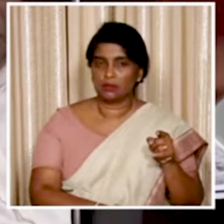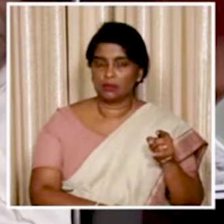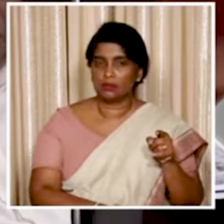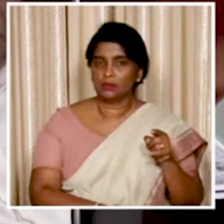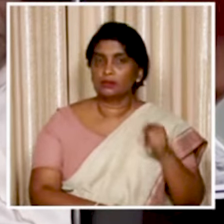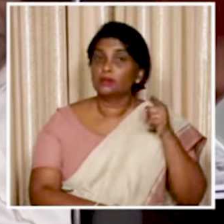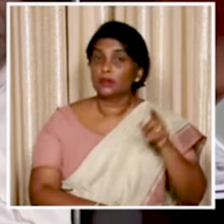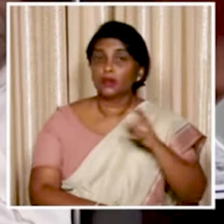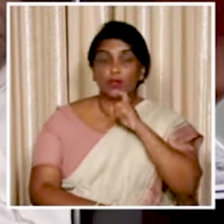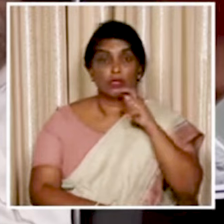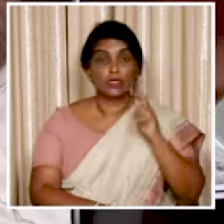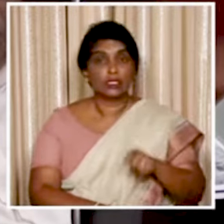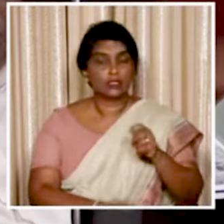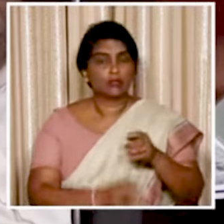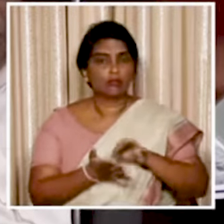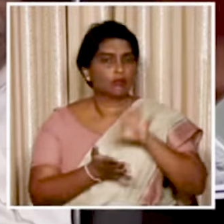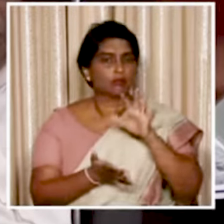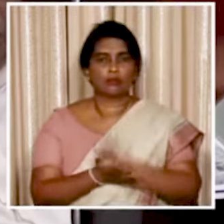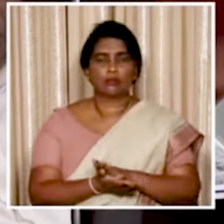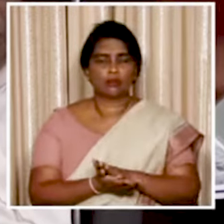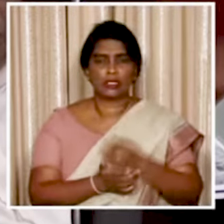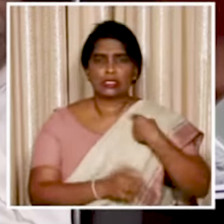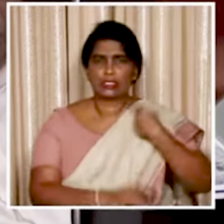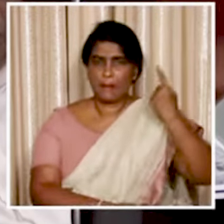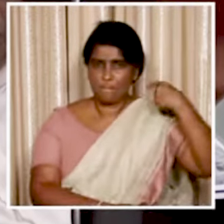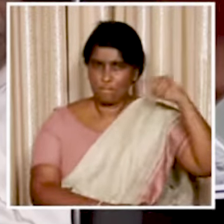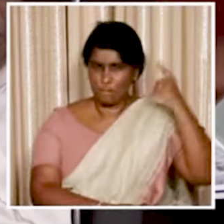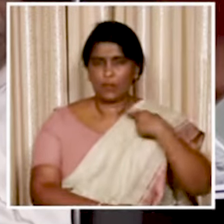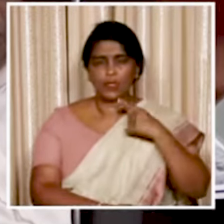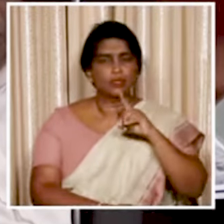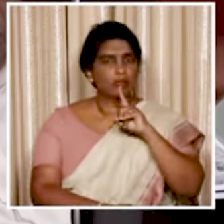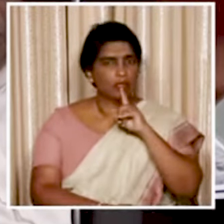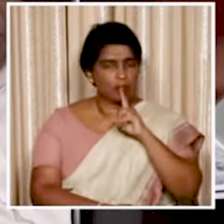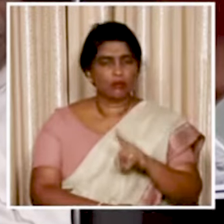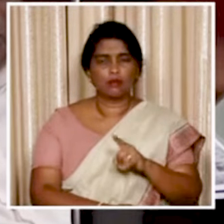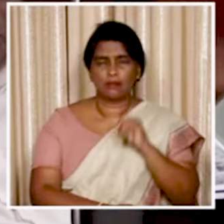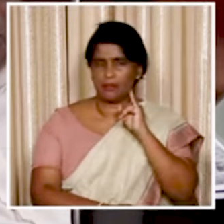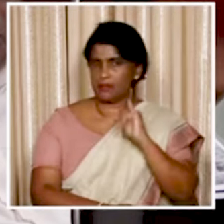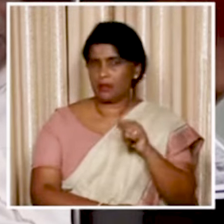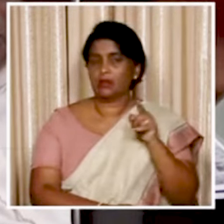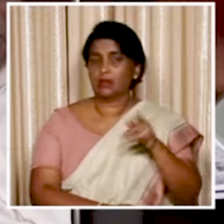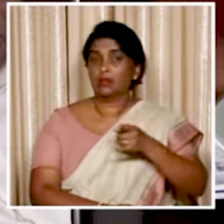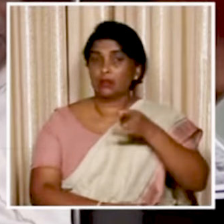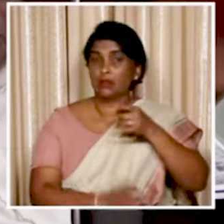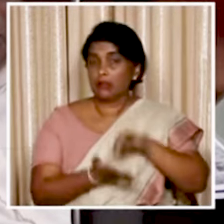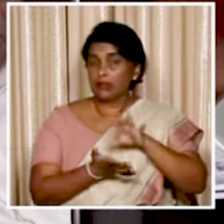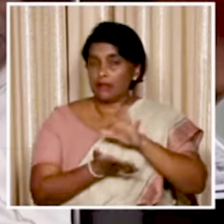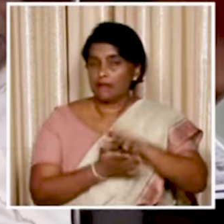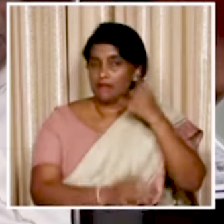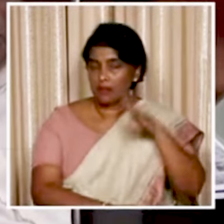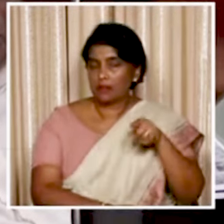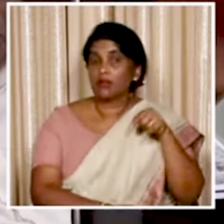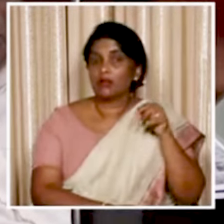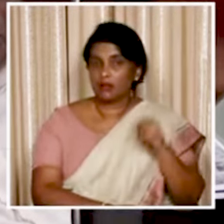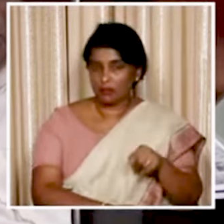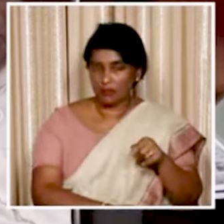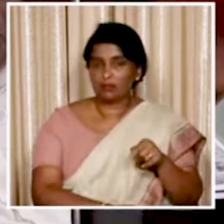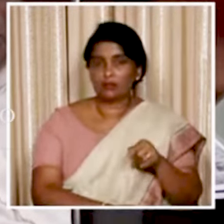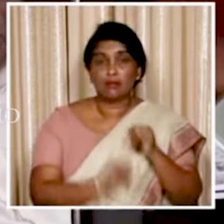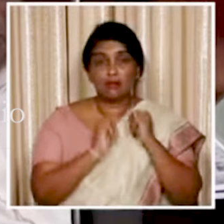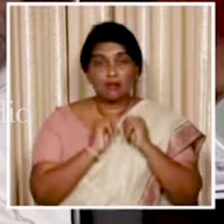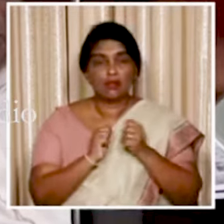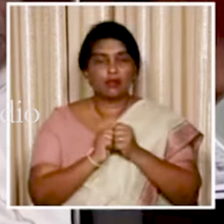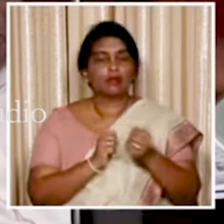මේ විනිශ්චයකාරවරයා දුර තීන්දුව මම පෙරේදත් කිව්වා. වරි තීන්දුවක්. ඒ තීන්දුව නිසා තමයි අද මේ